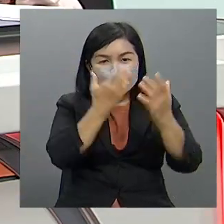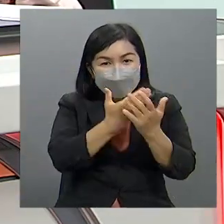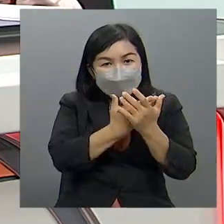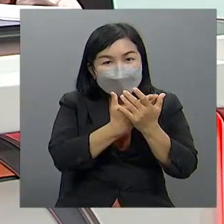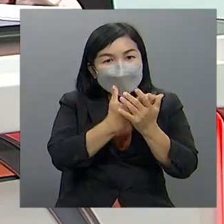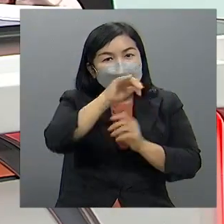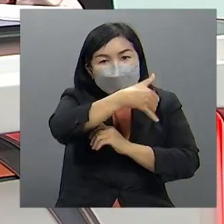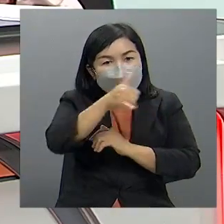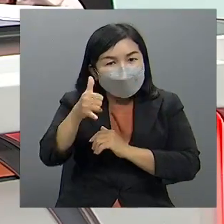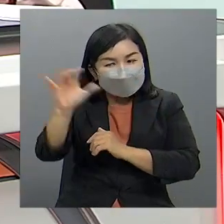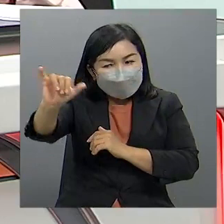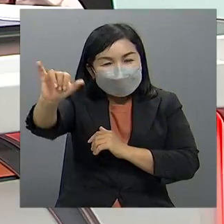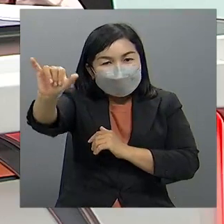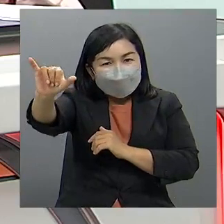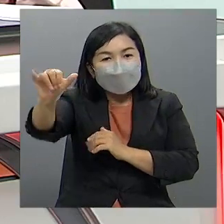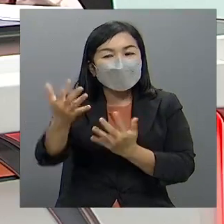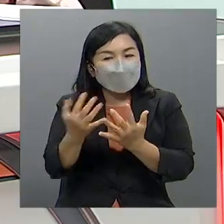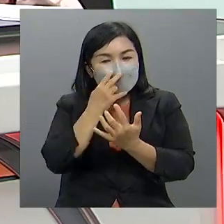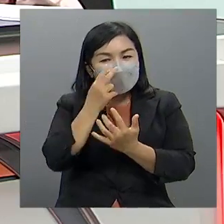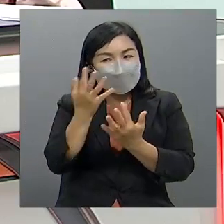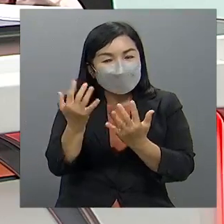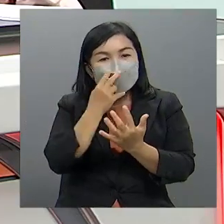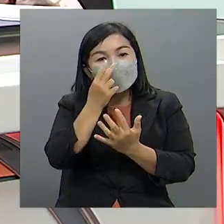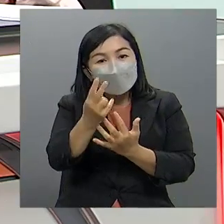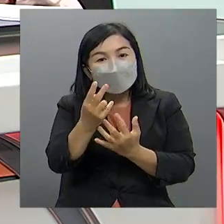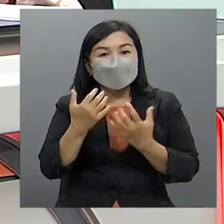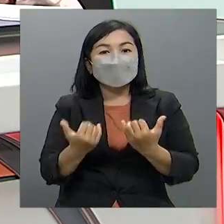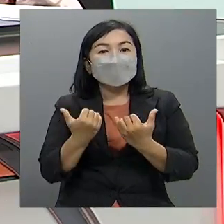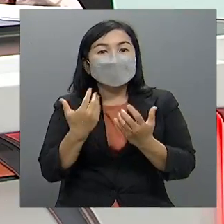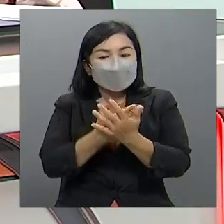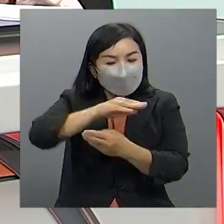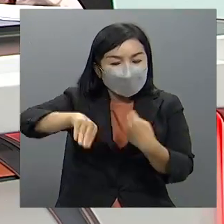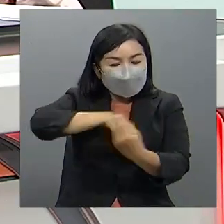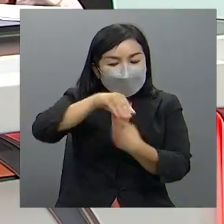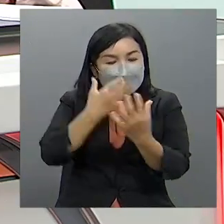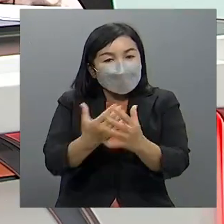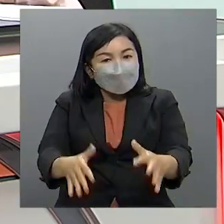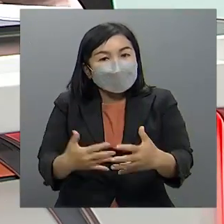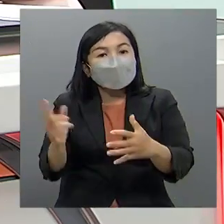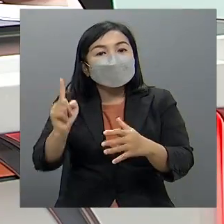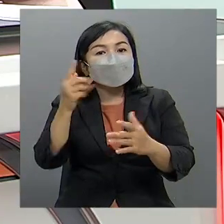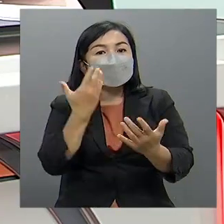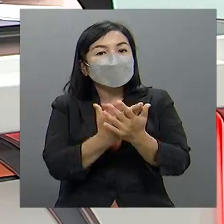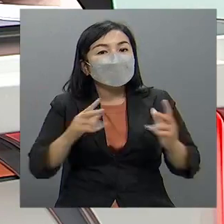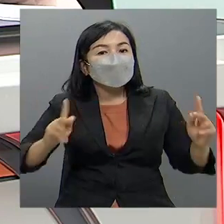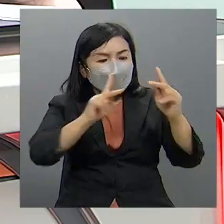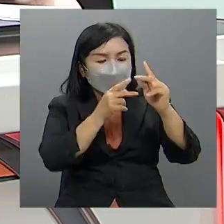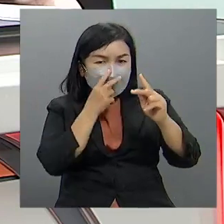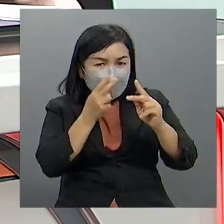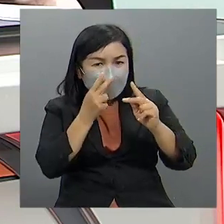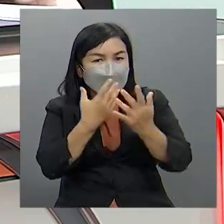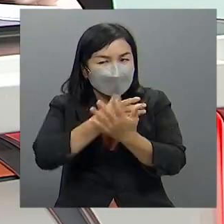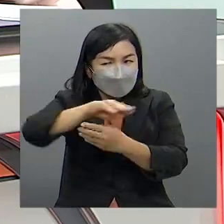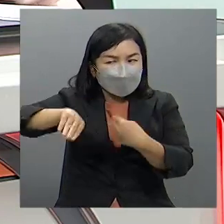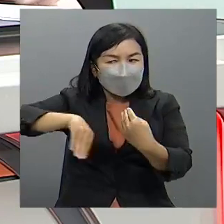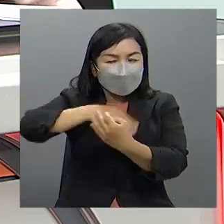เร็วๆนี้ขอดูไปก่อนแนวโน้มของเศรษฐกิจในมุมมองของรัฐมนตรีคลังบอกว่าเศรษฐกิจเริ่มฟื้นแล้วค่ะถ้า